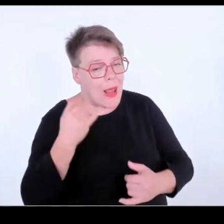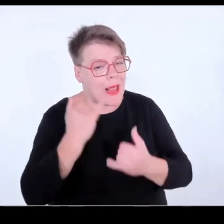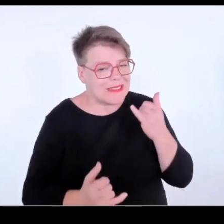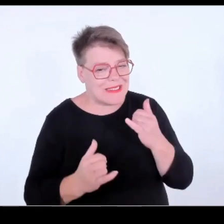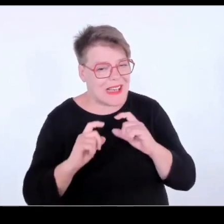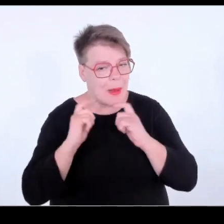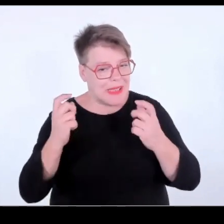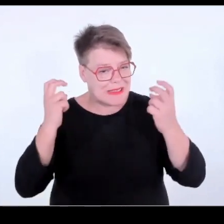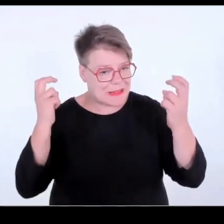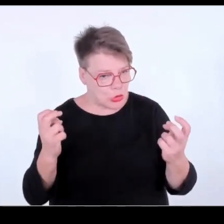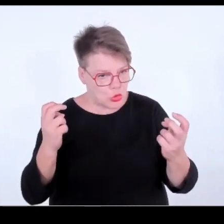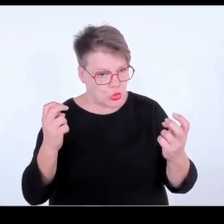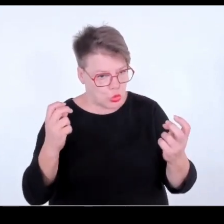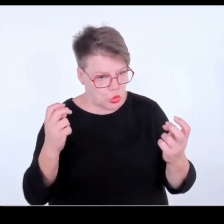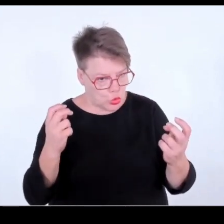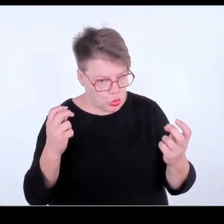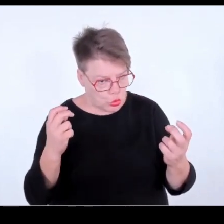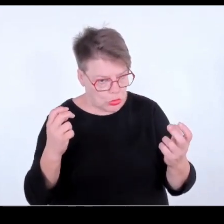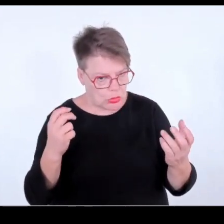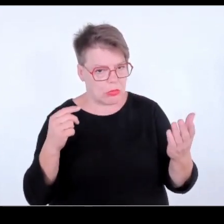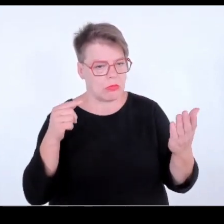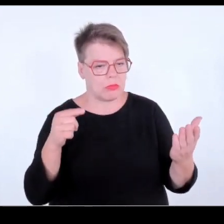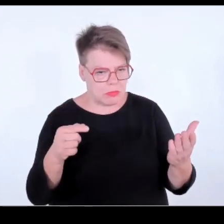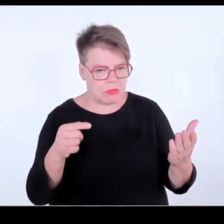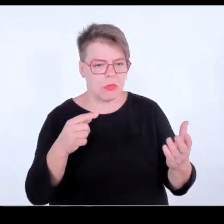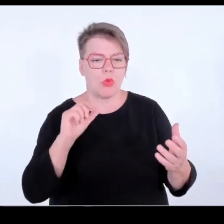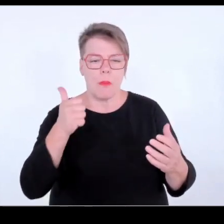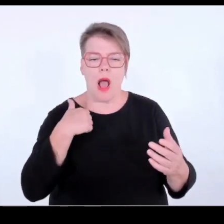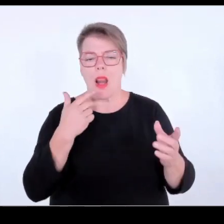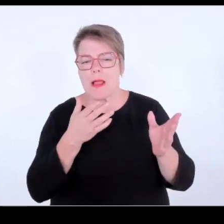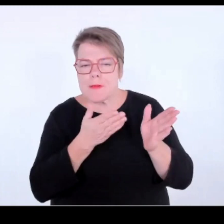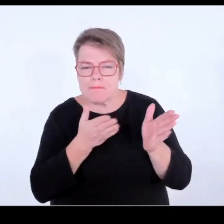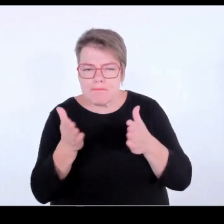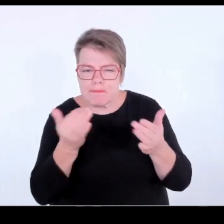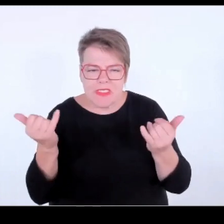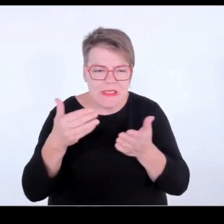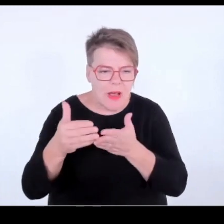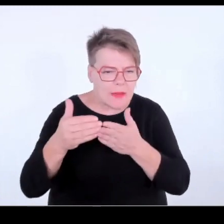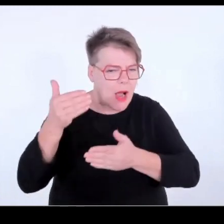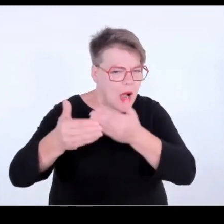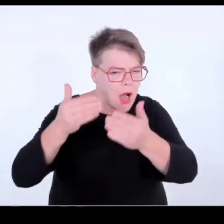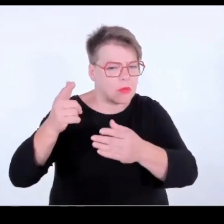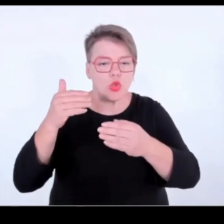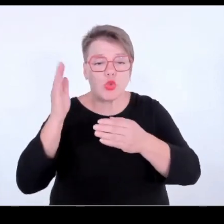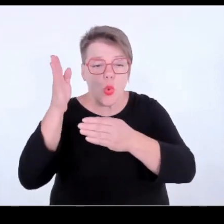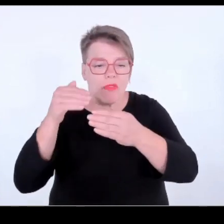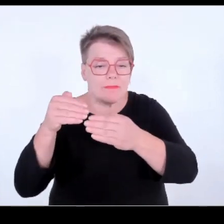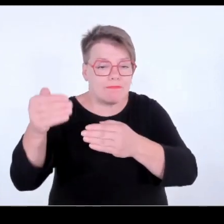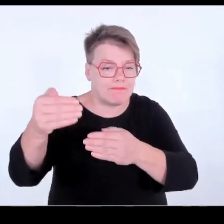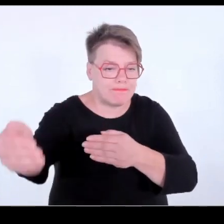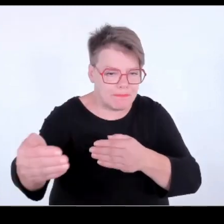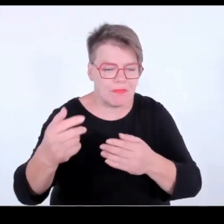Bürokratie, sowohl in der Schule als auch im Generellen, stellen wir fest, dass es früher die große Stärke unseres Landes war, heute zur Schwäche mutiert ist.